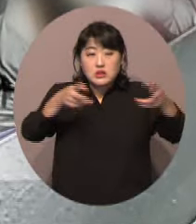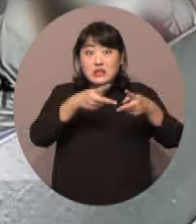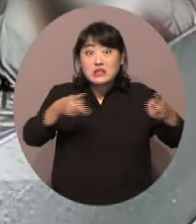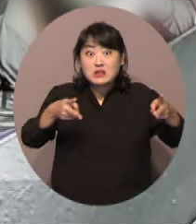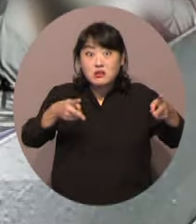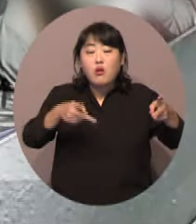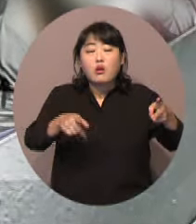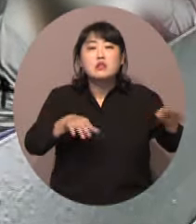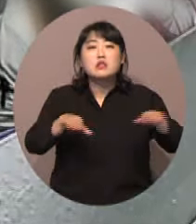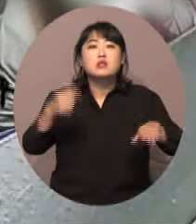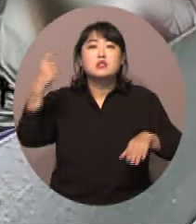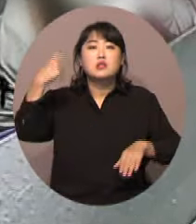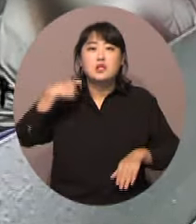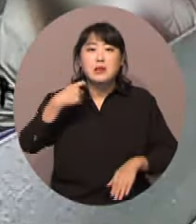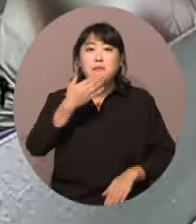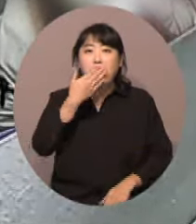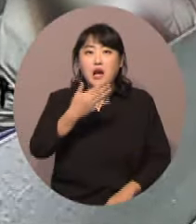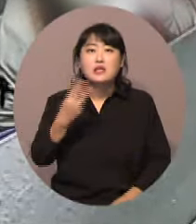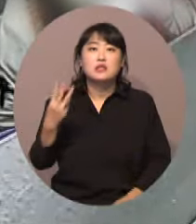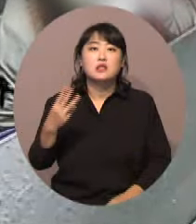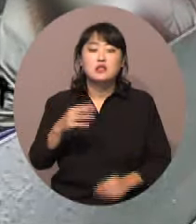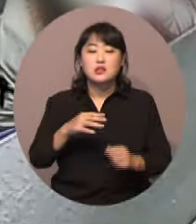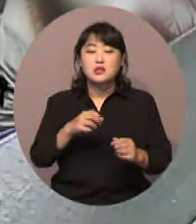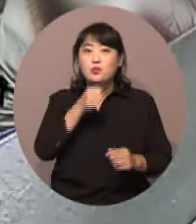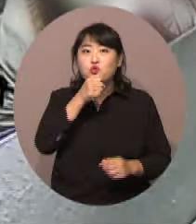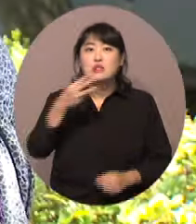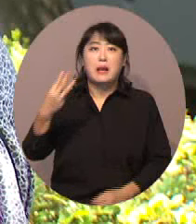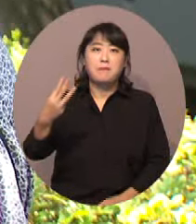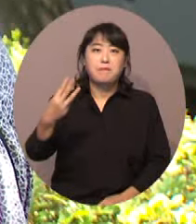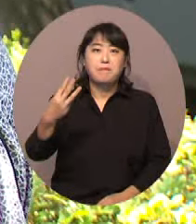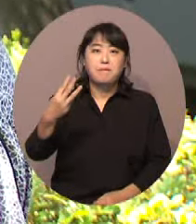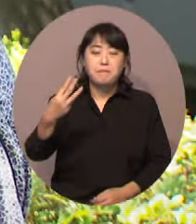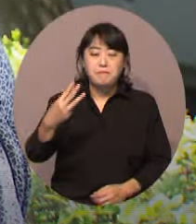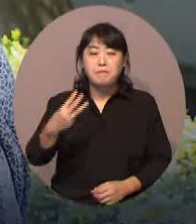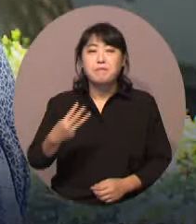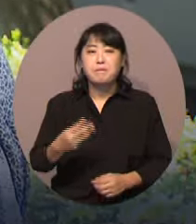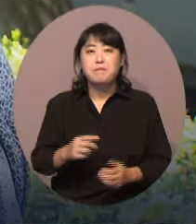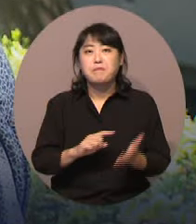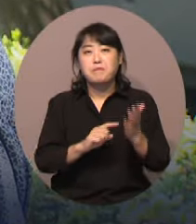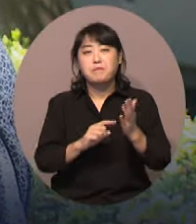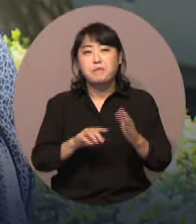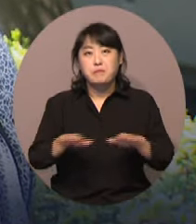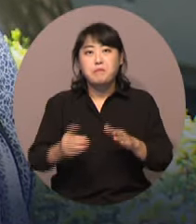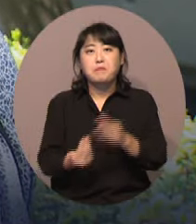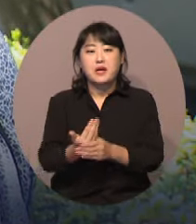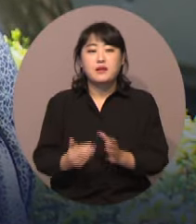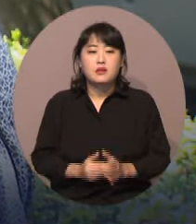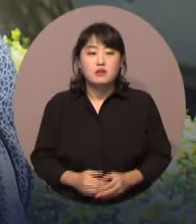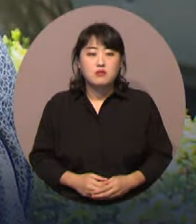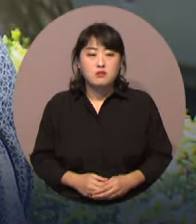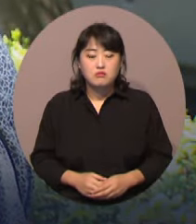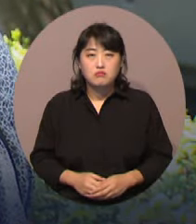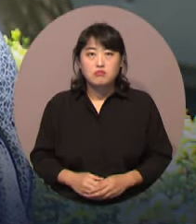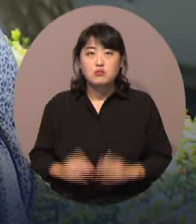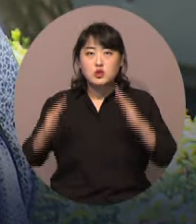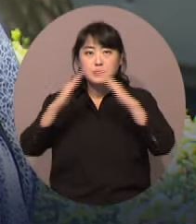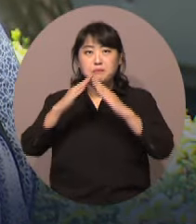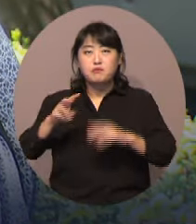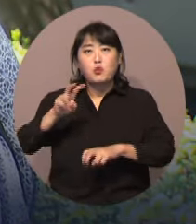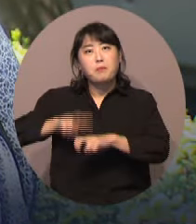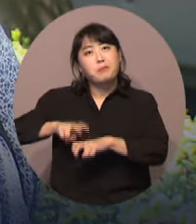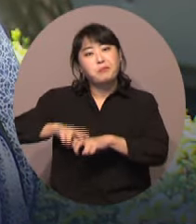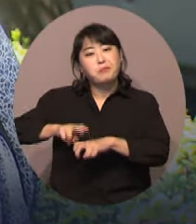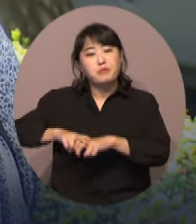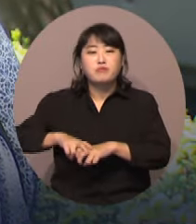진동을 느낄 만한 계기 진도 3이 관측됐습니다. 안방 소파에 앉았는데 흔들리는 것 같이 그런